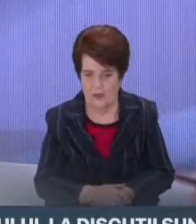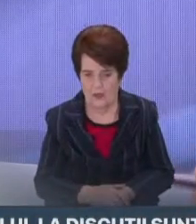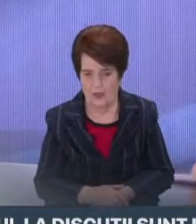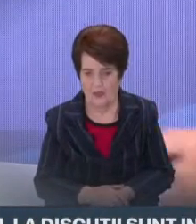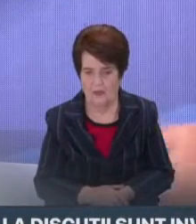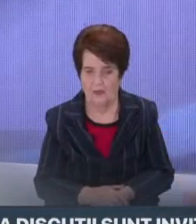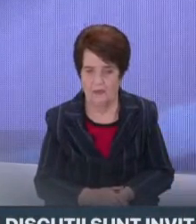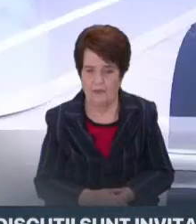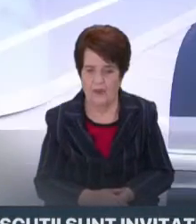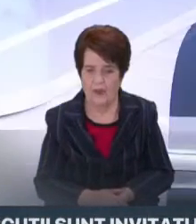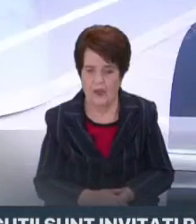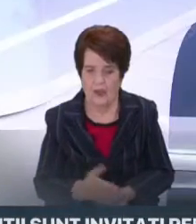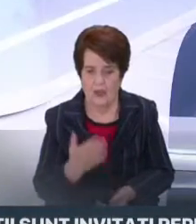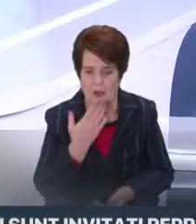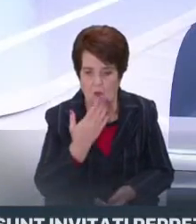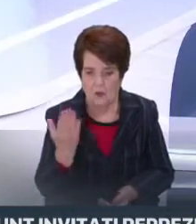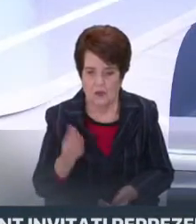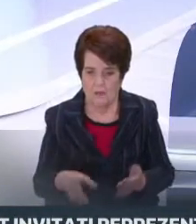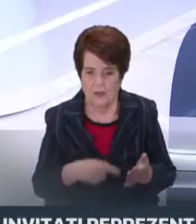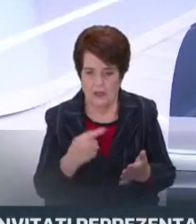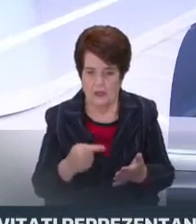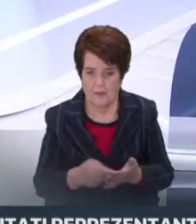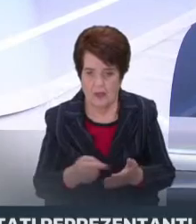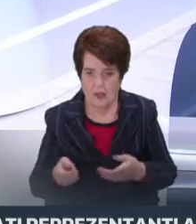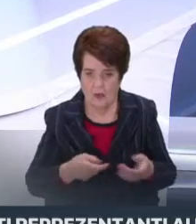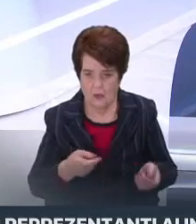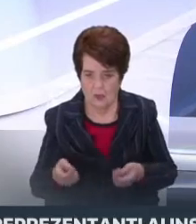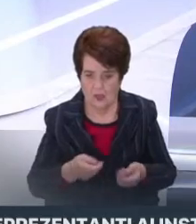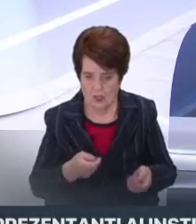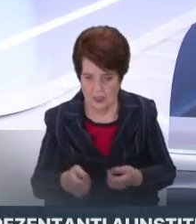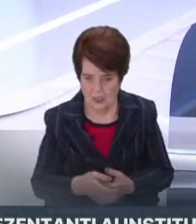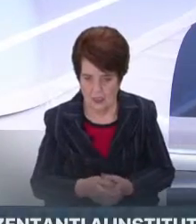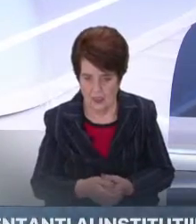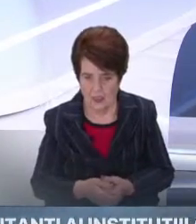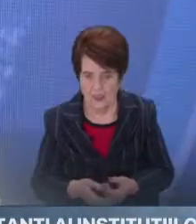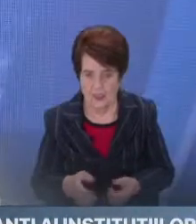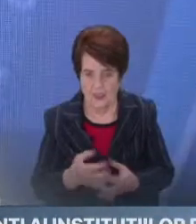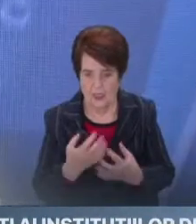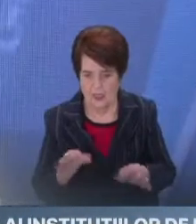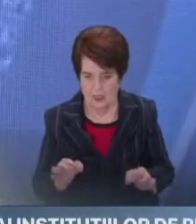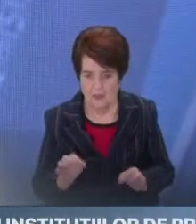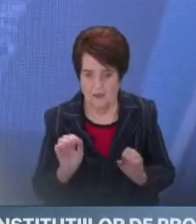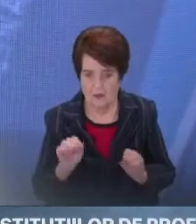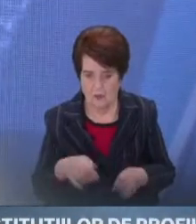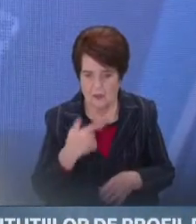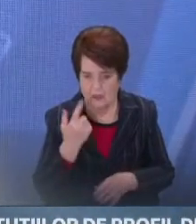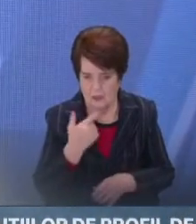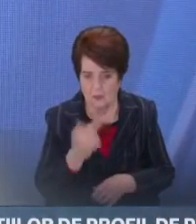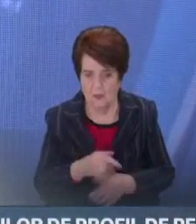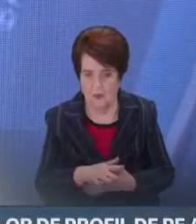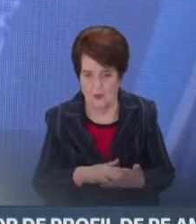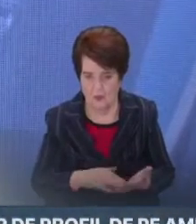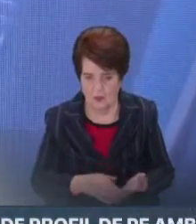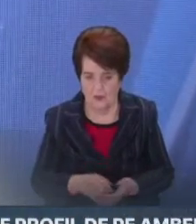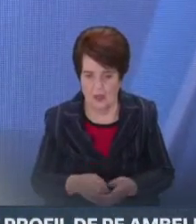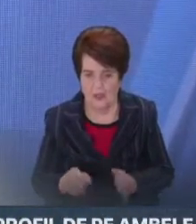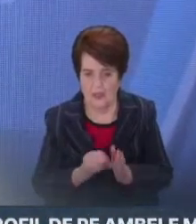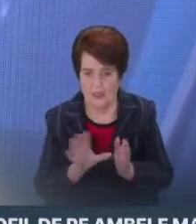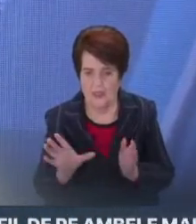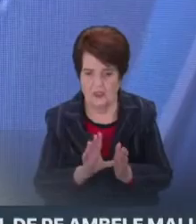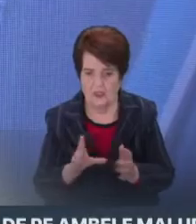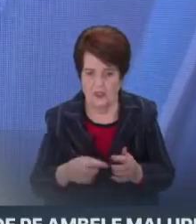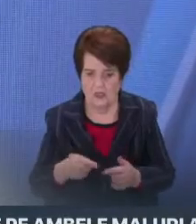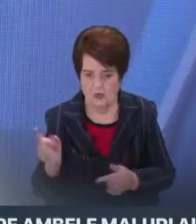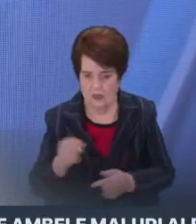reprezintă. Și o ultimă întrebare. Autoritățile admit că ar putea urma deconectări de energie electrică din